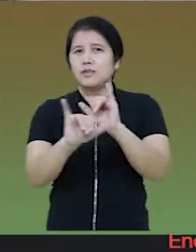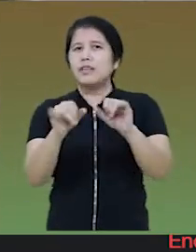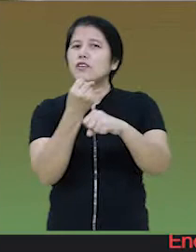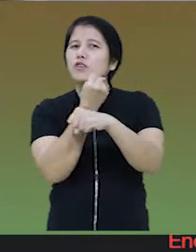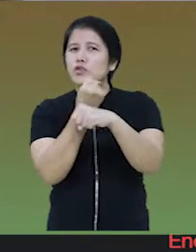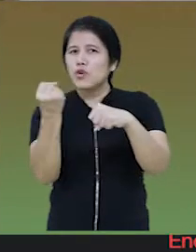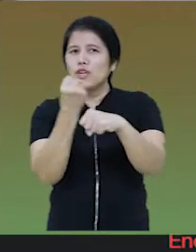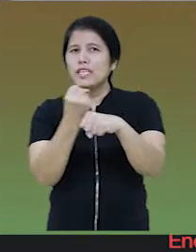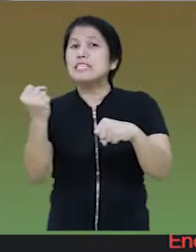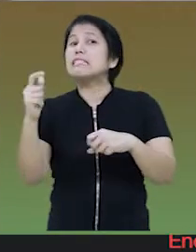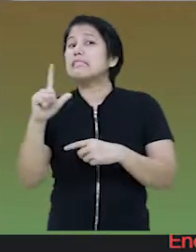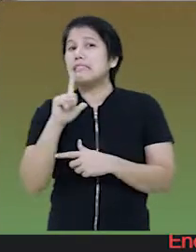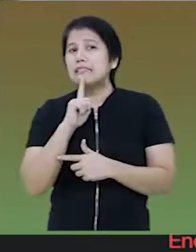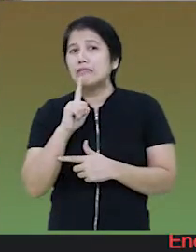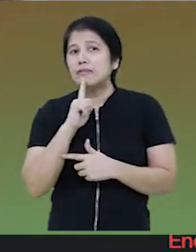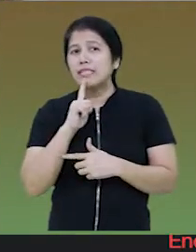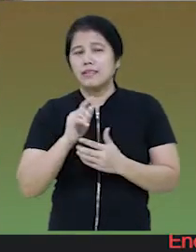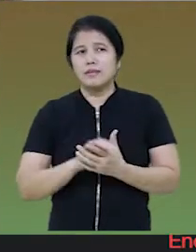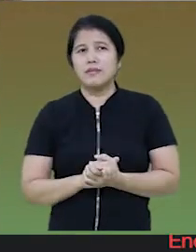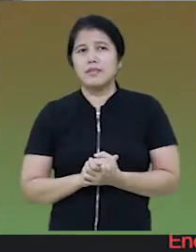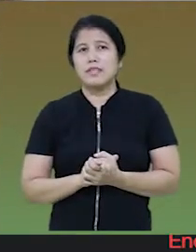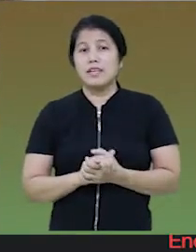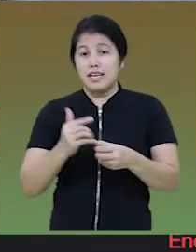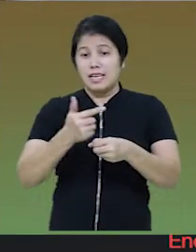ng solid at liquid.